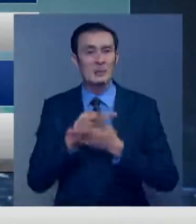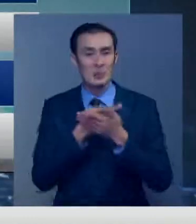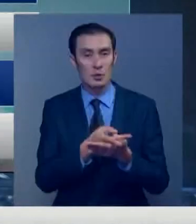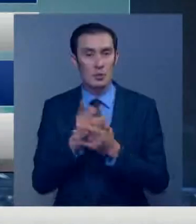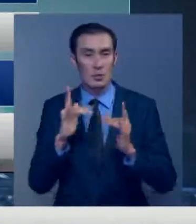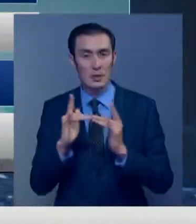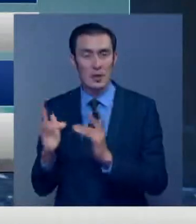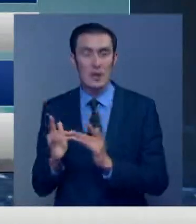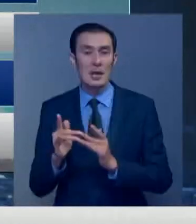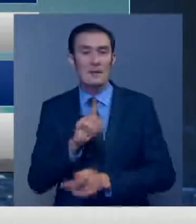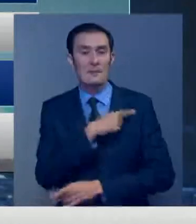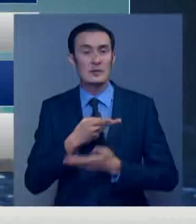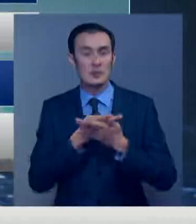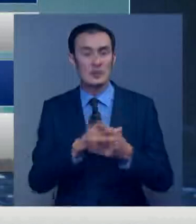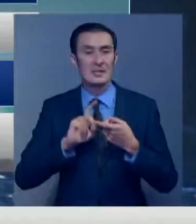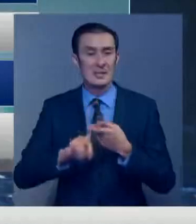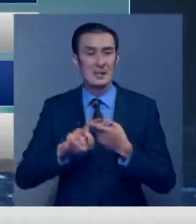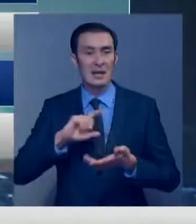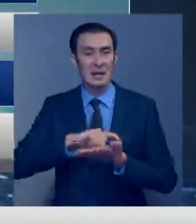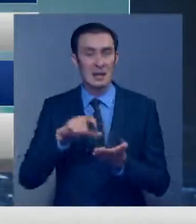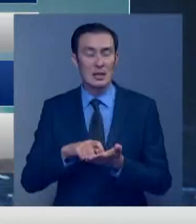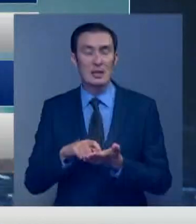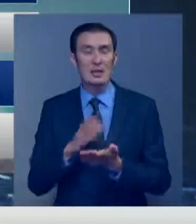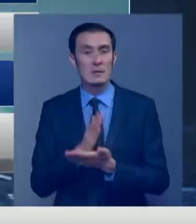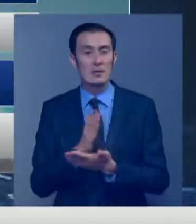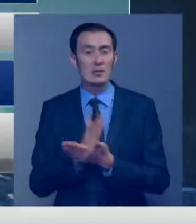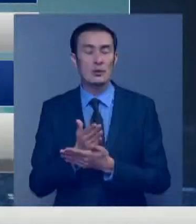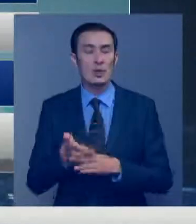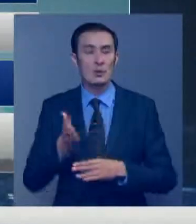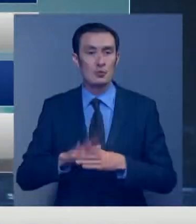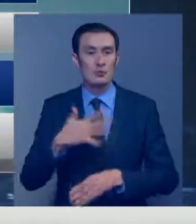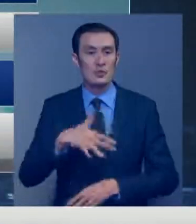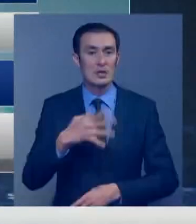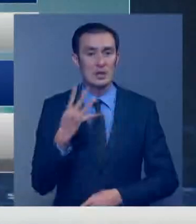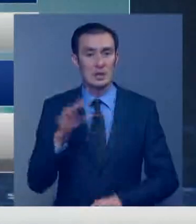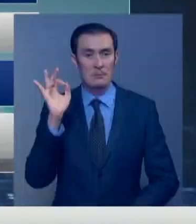койки. Провизорные и инфекционные стационары загружены на 54%.